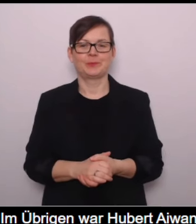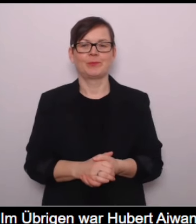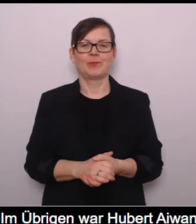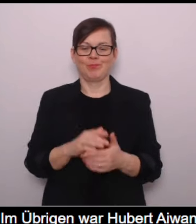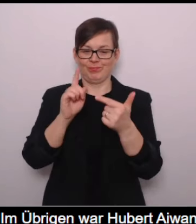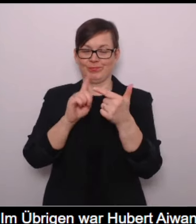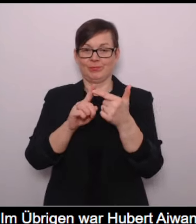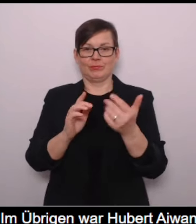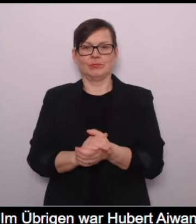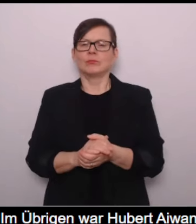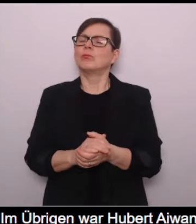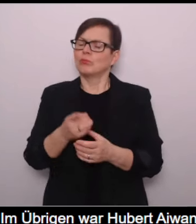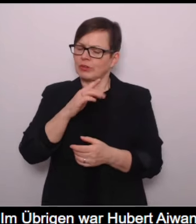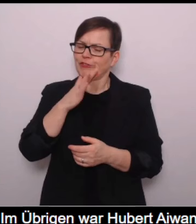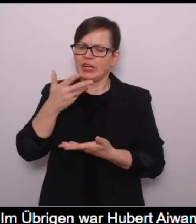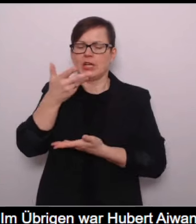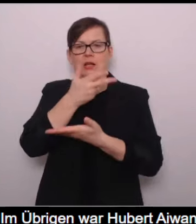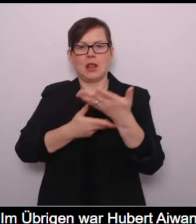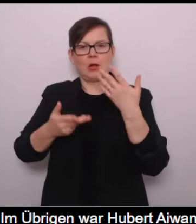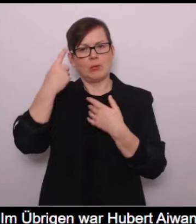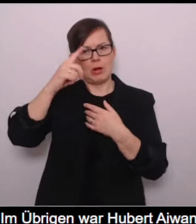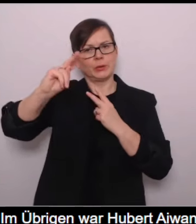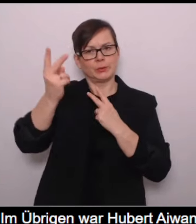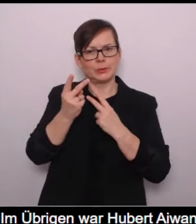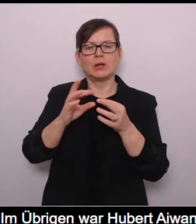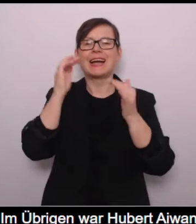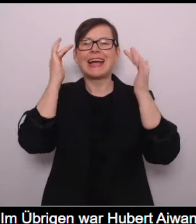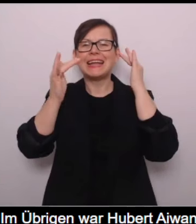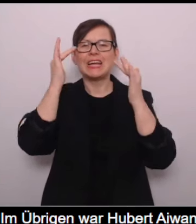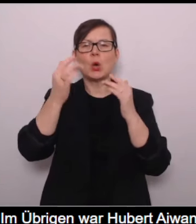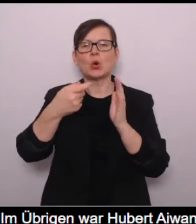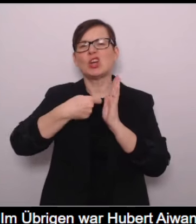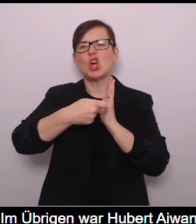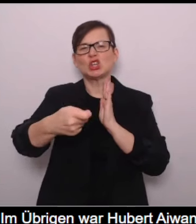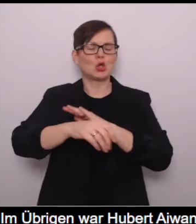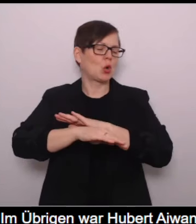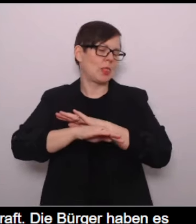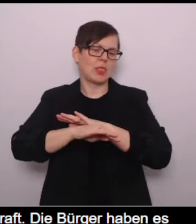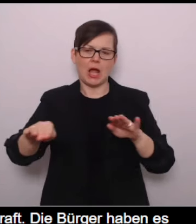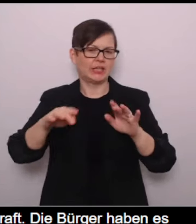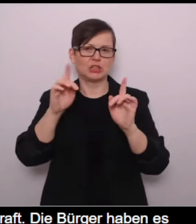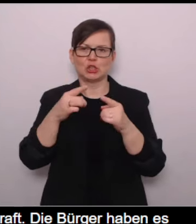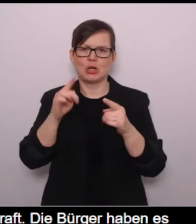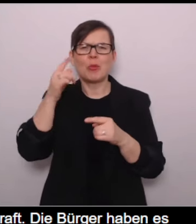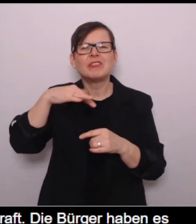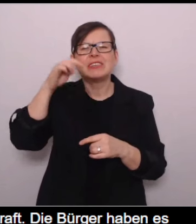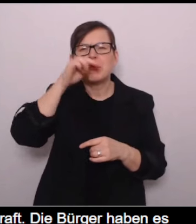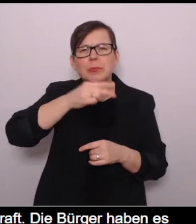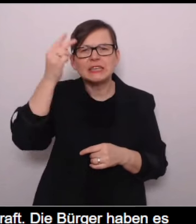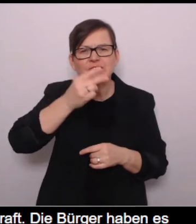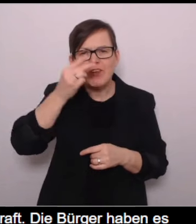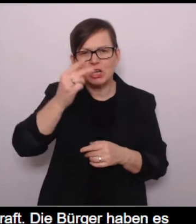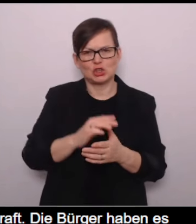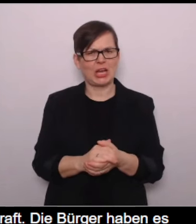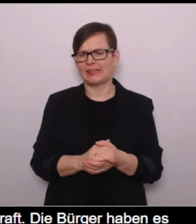in Oberfranken das zu haben. Also insofern glaube ich das nicht. Das Zweite, wir haben uns das sehr gut auch ausgetauscht, wir sind uns da auch einig, bei